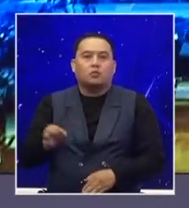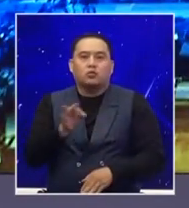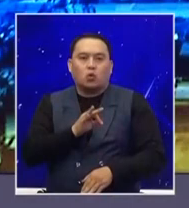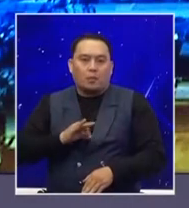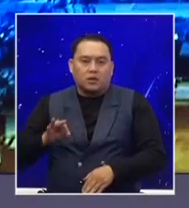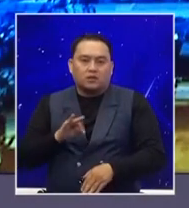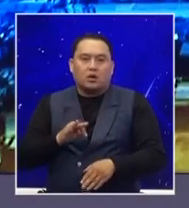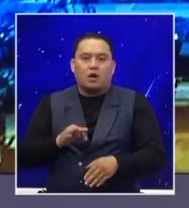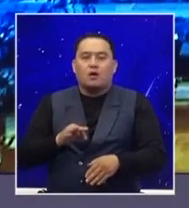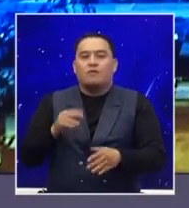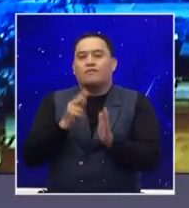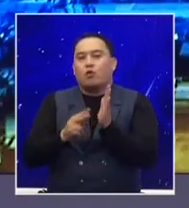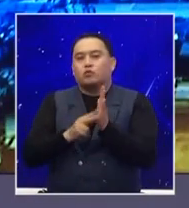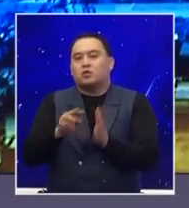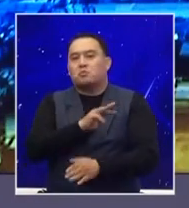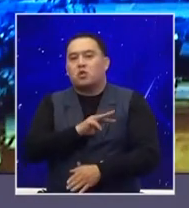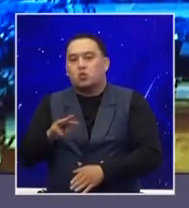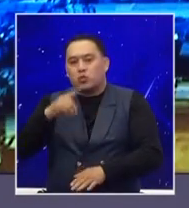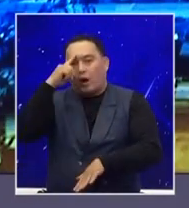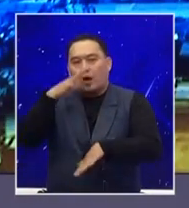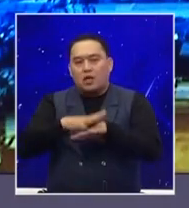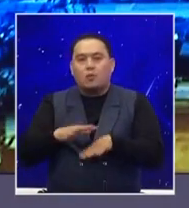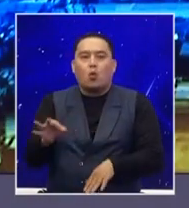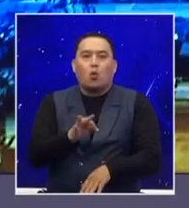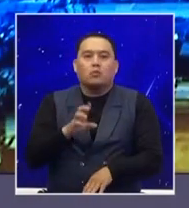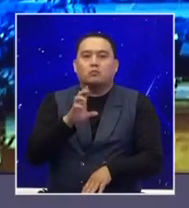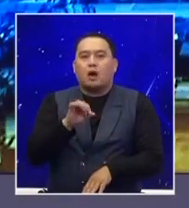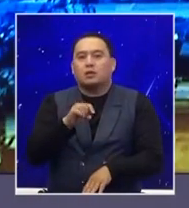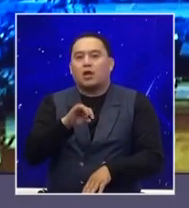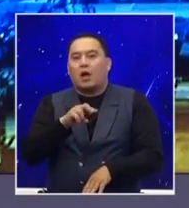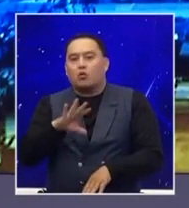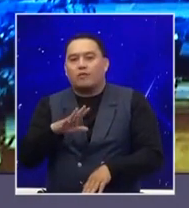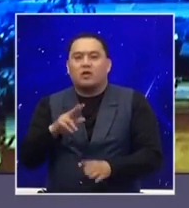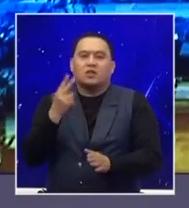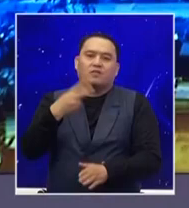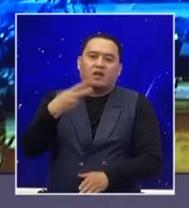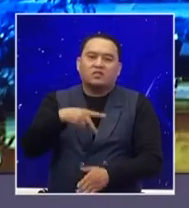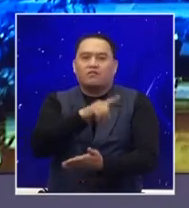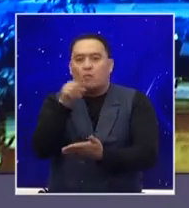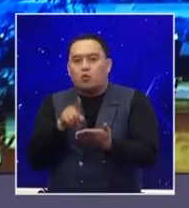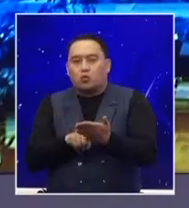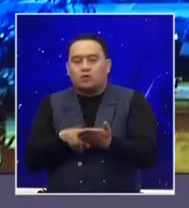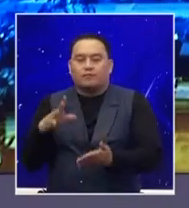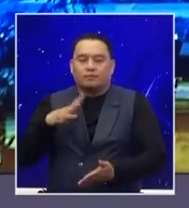области. В отведенные 80 минут Амадыку Баталову в онлайн-режиме было задано порядка 20 вопросов.